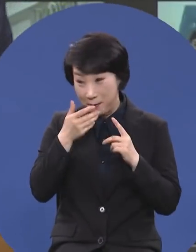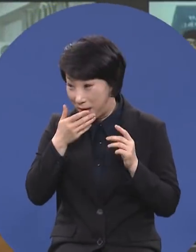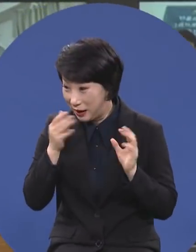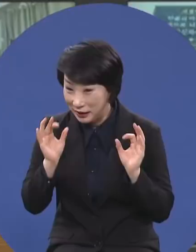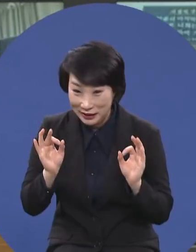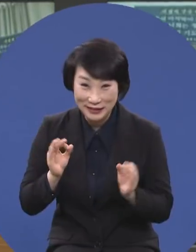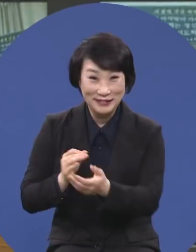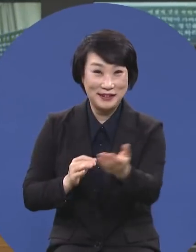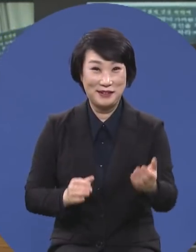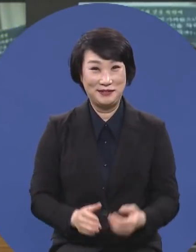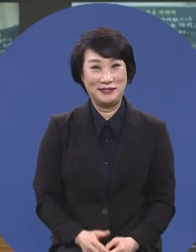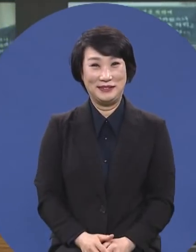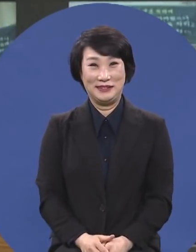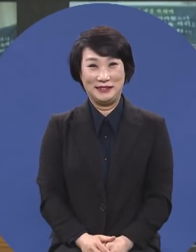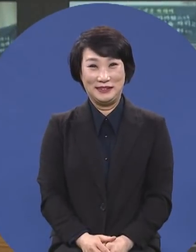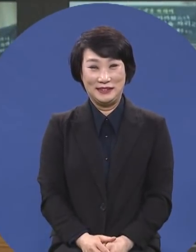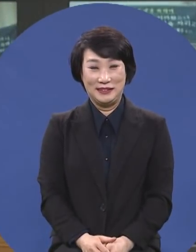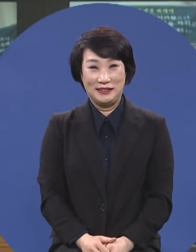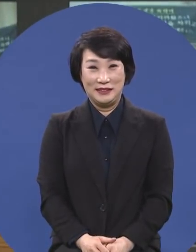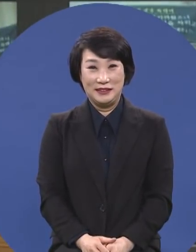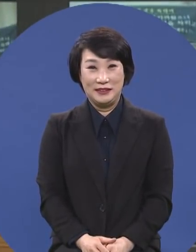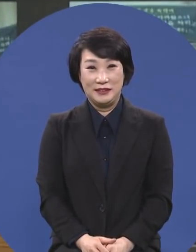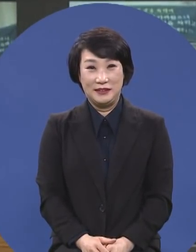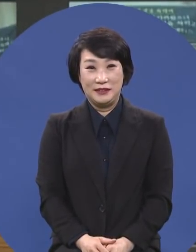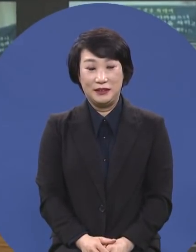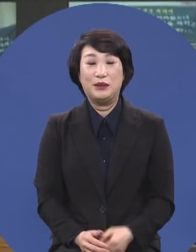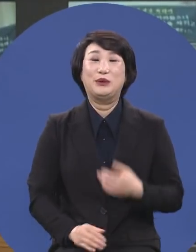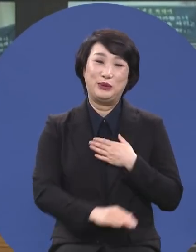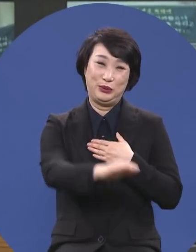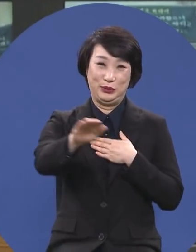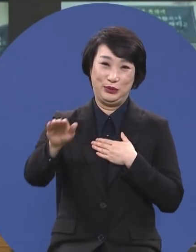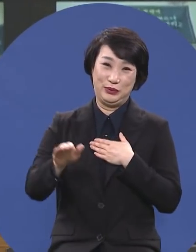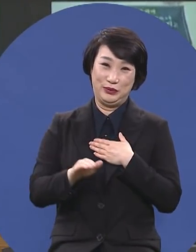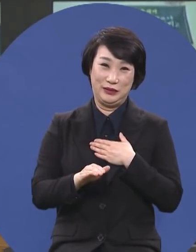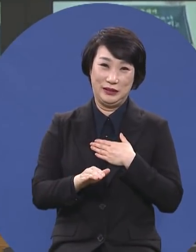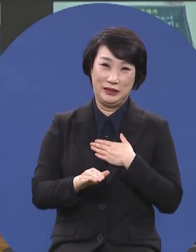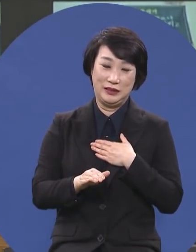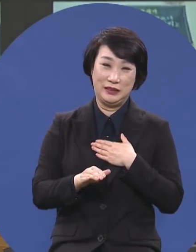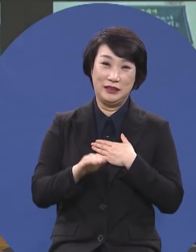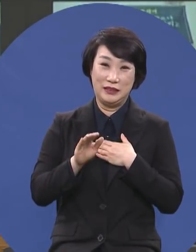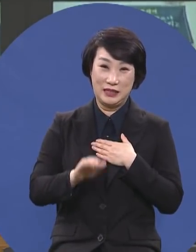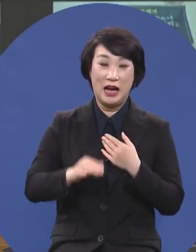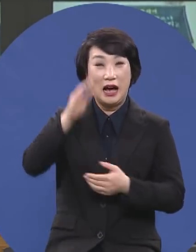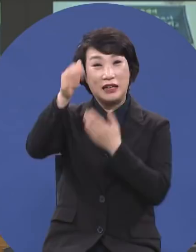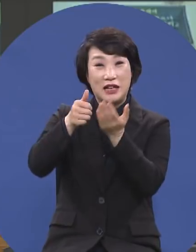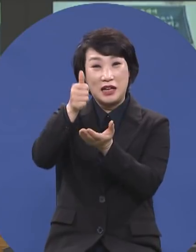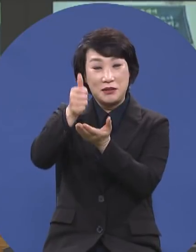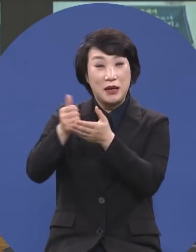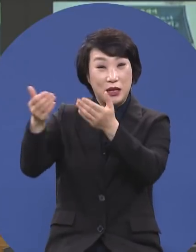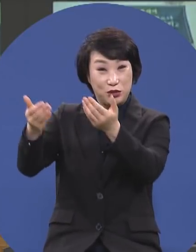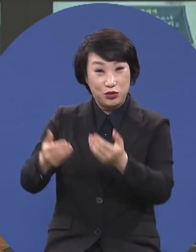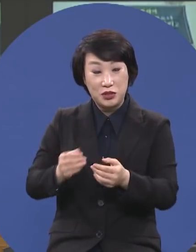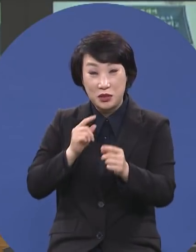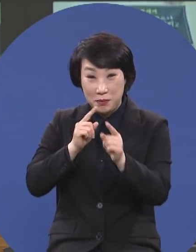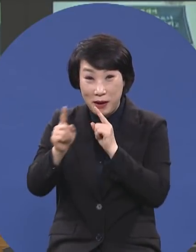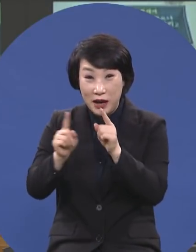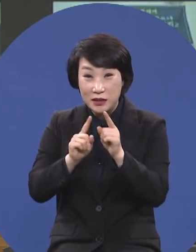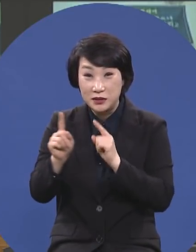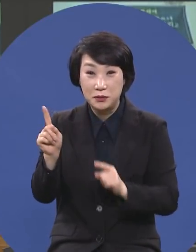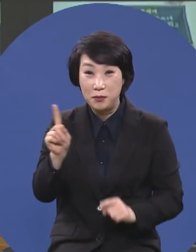되십니까? 예. 그래서 우리는 하나님의 주신